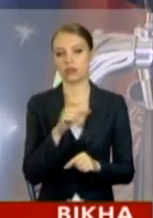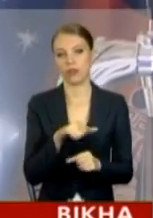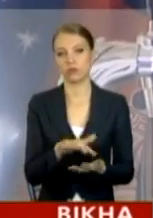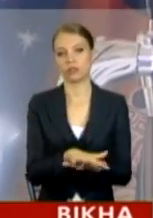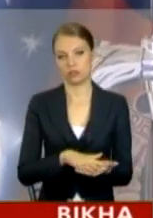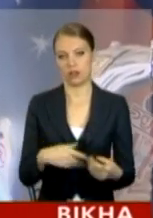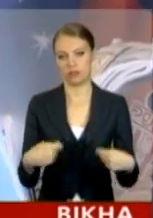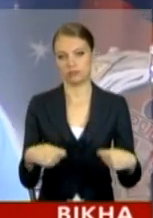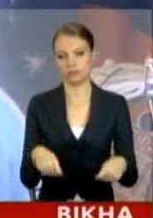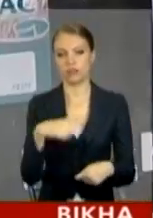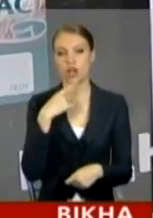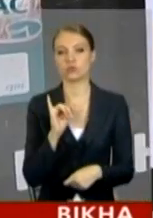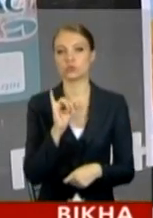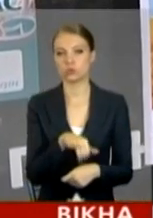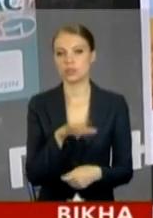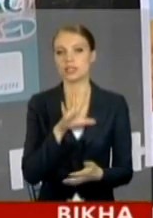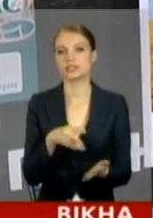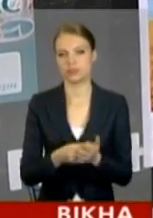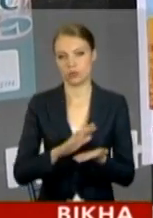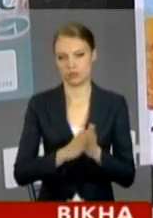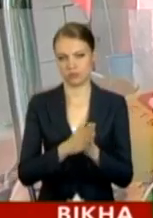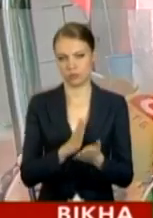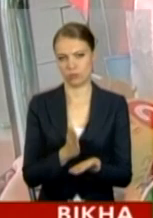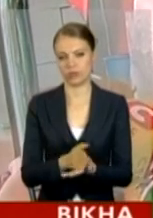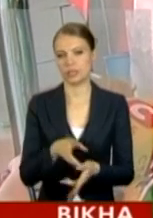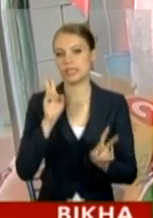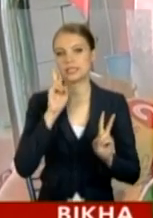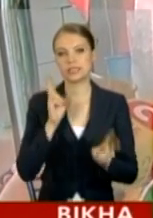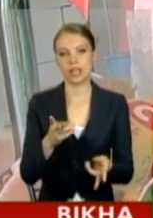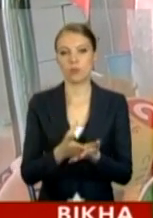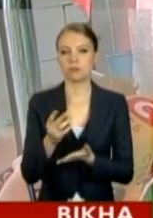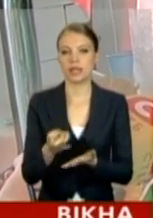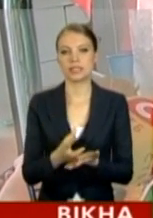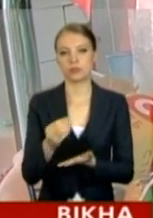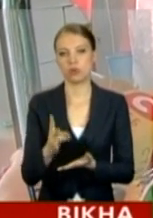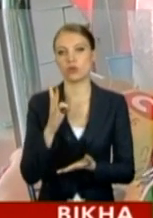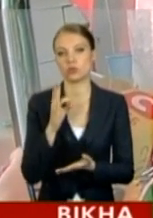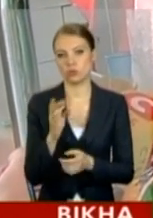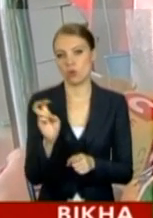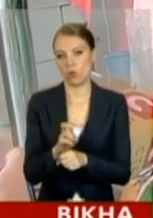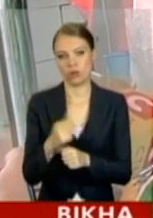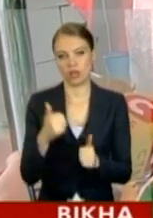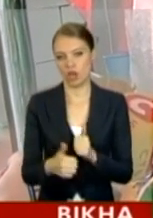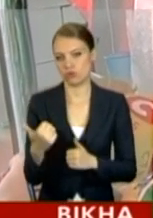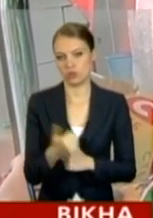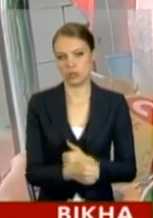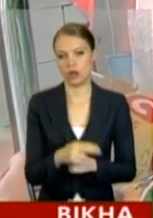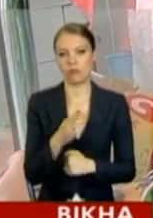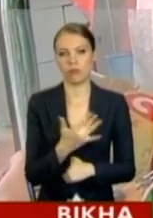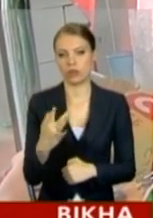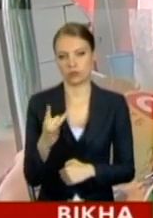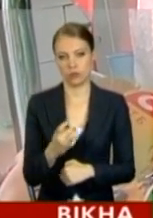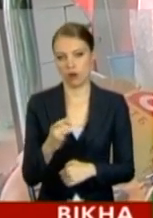далі крамарюють. Кажуть, у них свої домовленості. Не знаю, платять чи не платять, але ходять як би кожну неділю по кілька